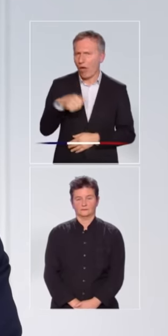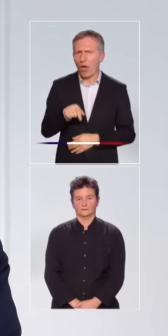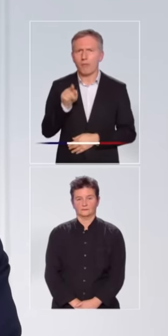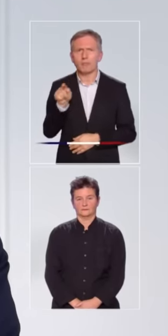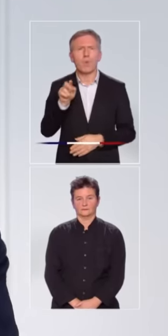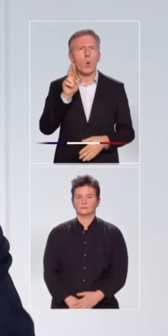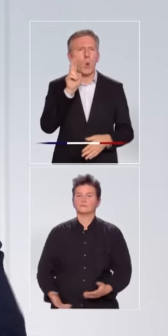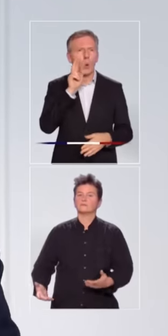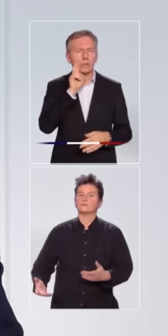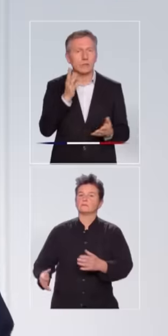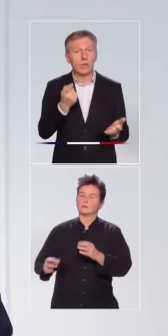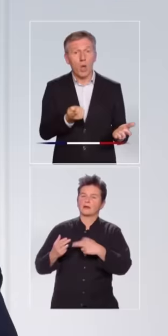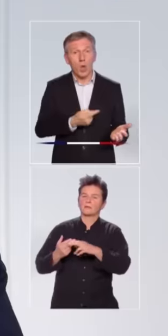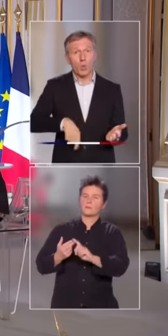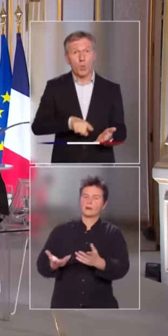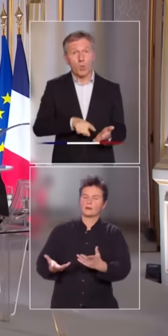Russie.